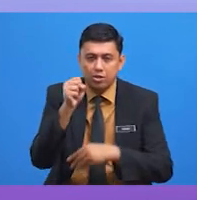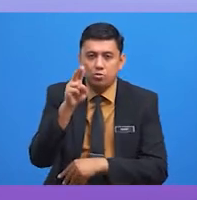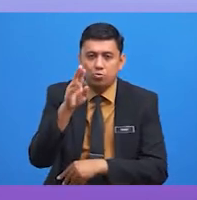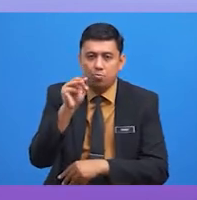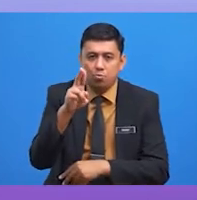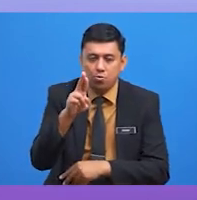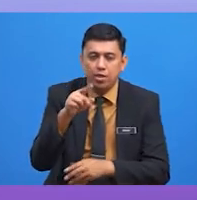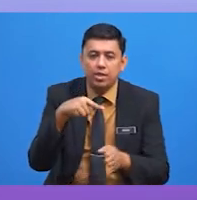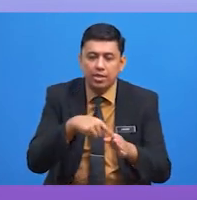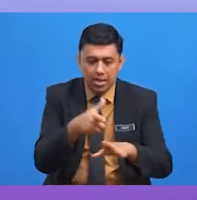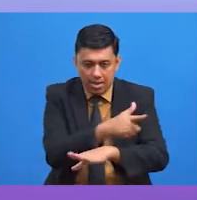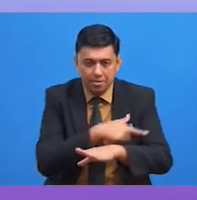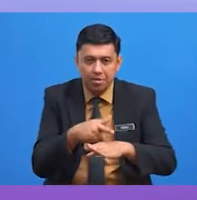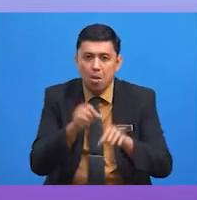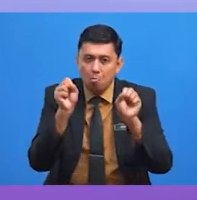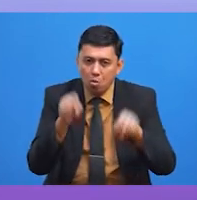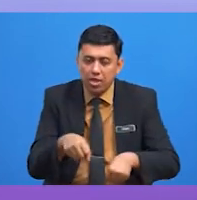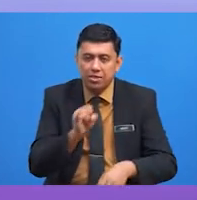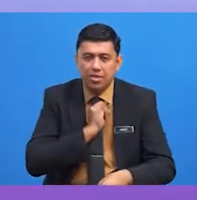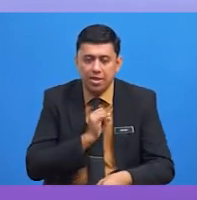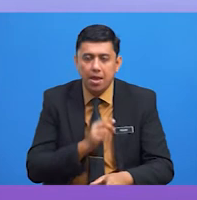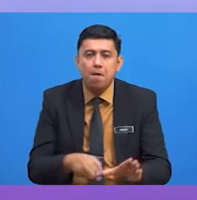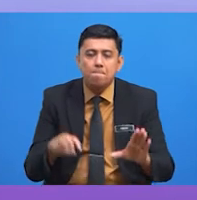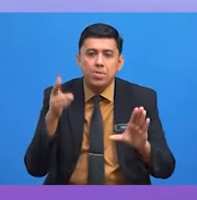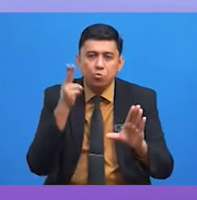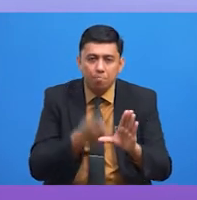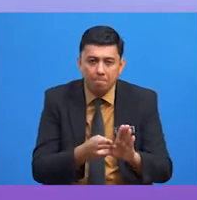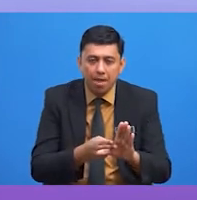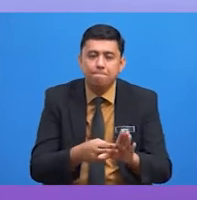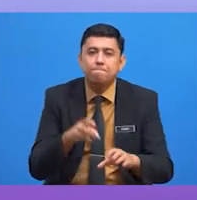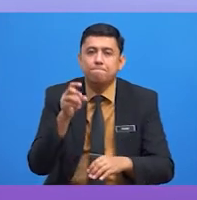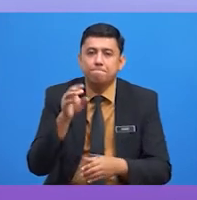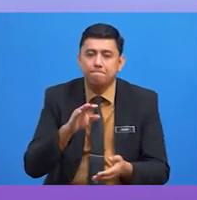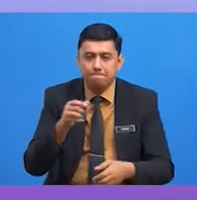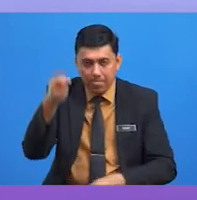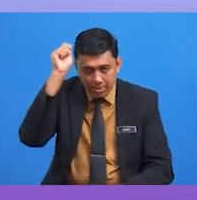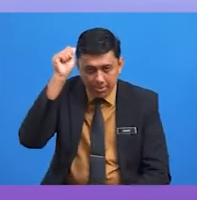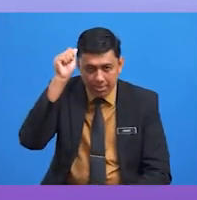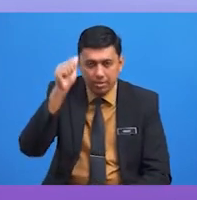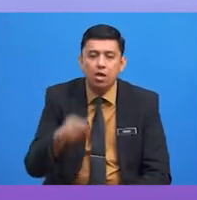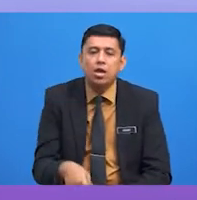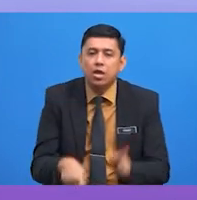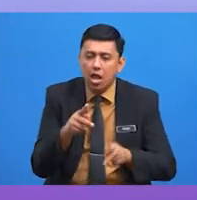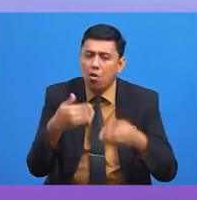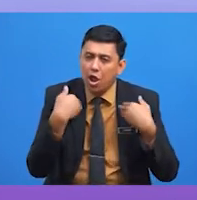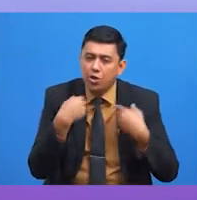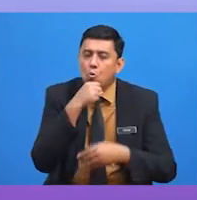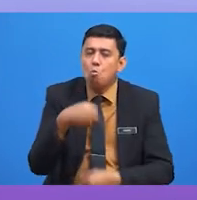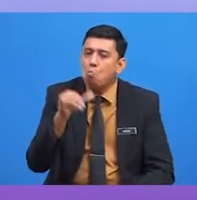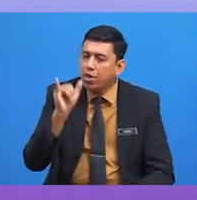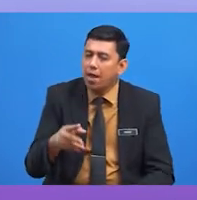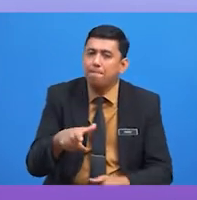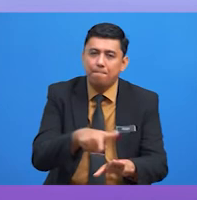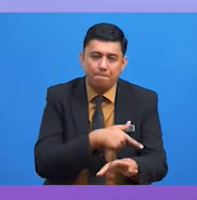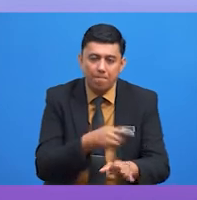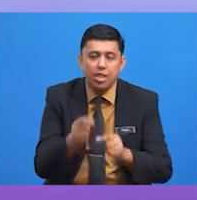di ladang, boleh saya menumpang mandi. Kalau ada umur yang panjang,